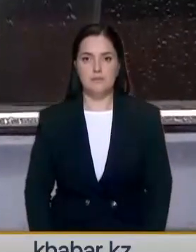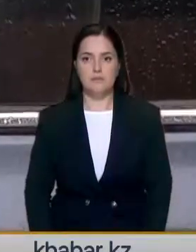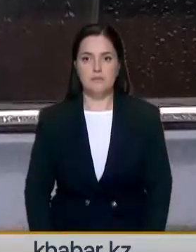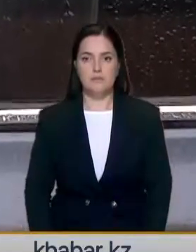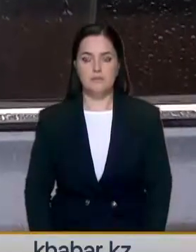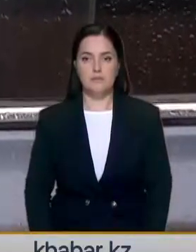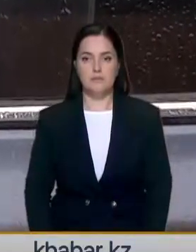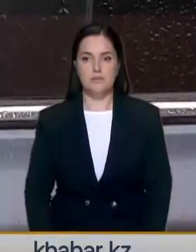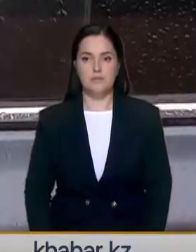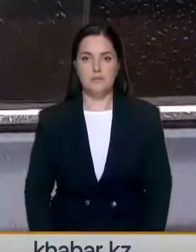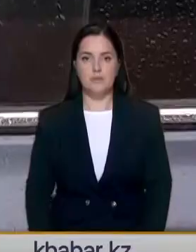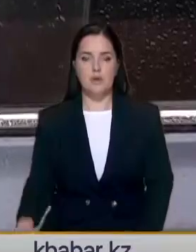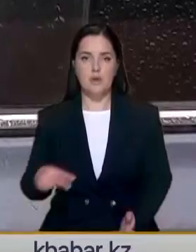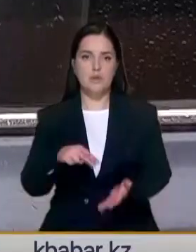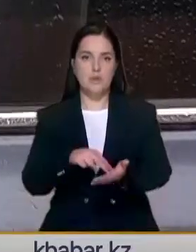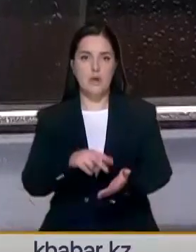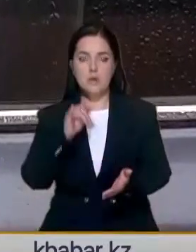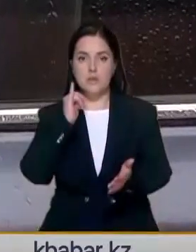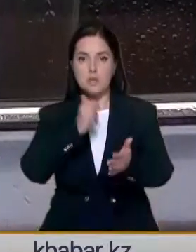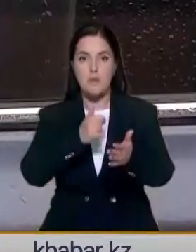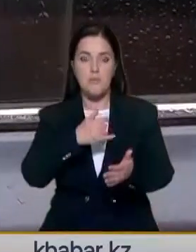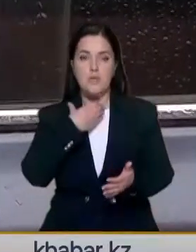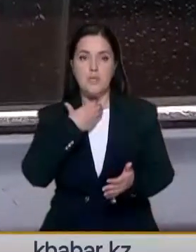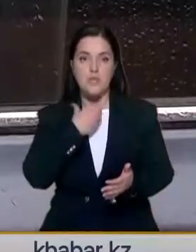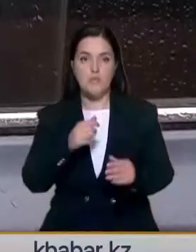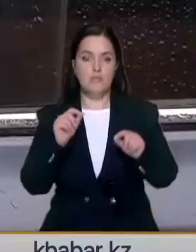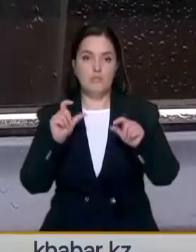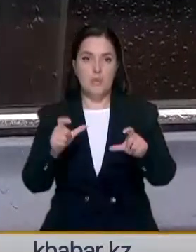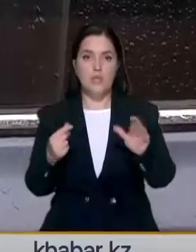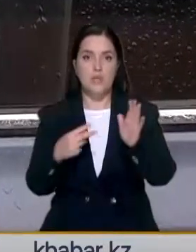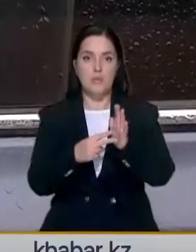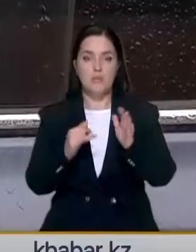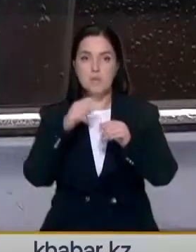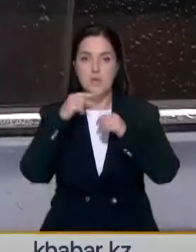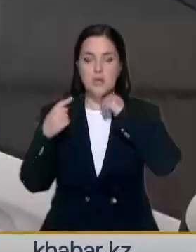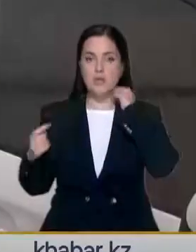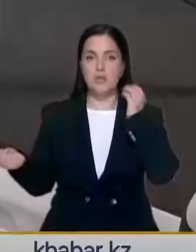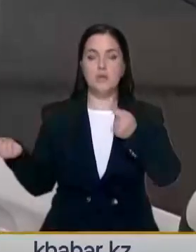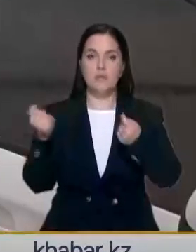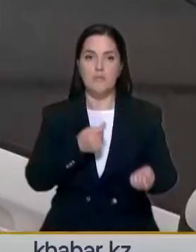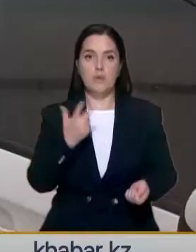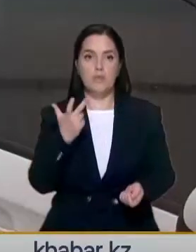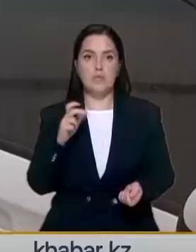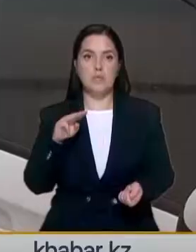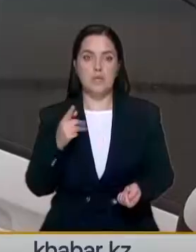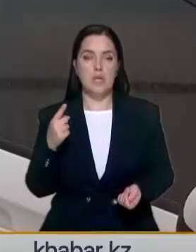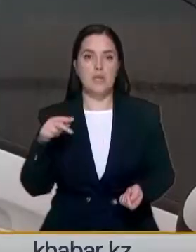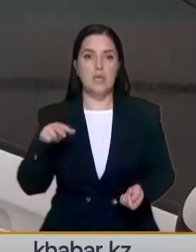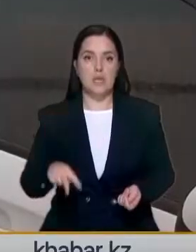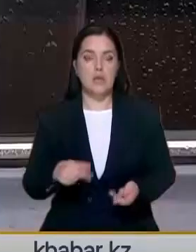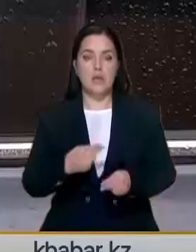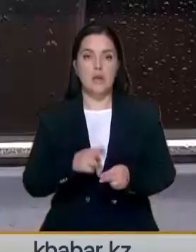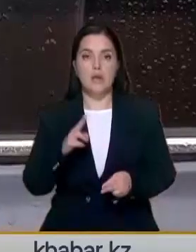транспорт машины стоят заправлять нечем такси подорожало топливо везут из России продают свыше 300 тенге за литр везу с